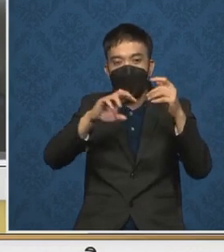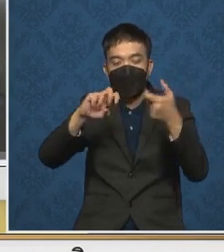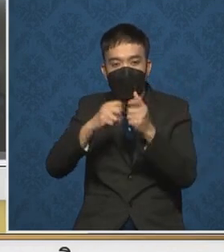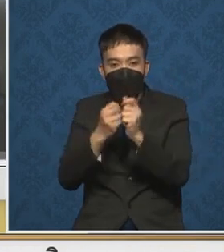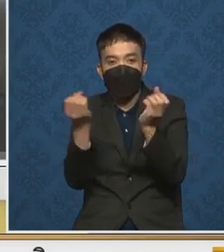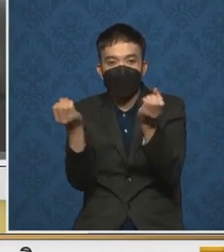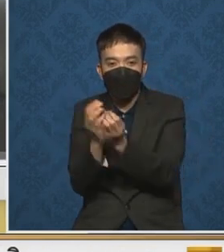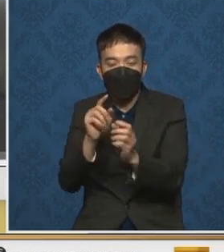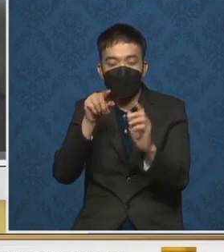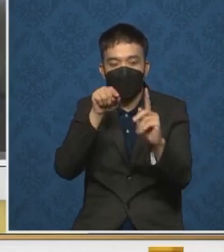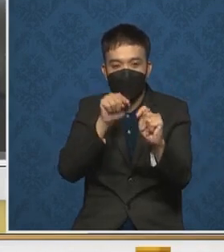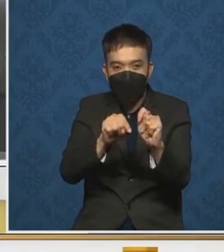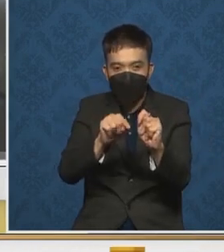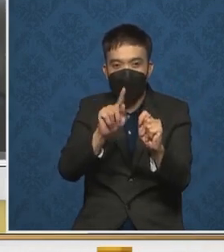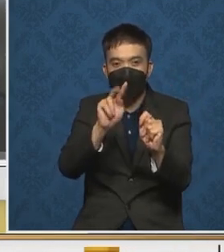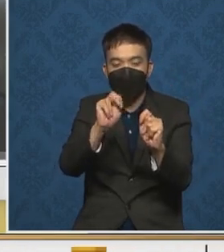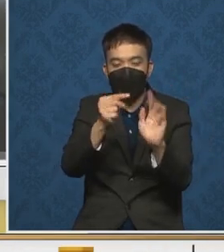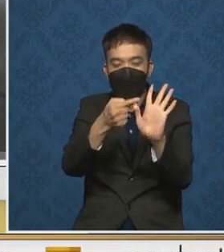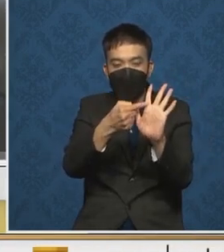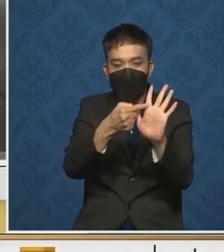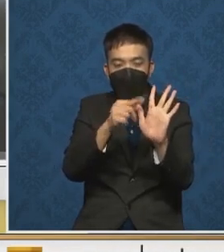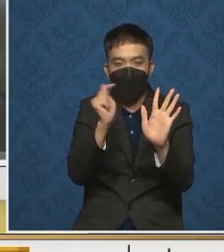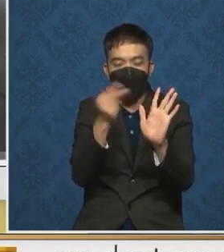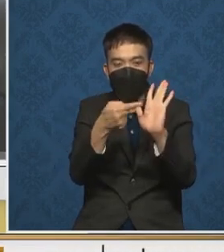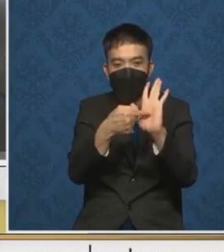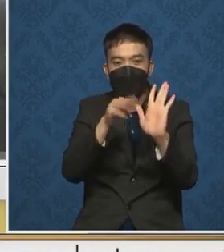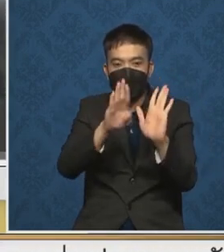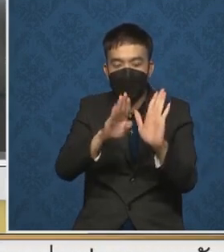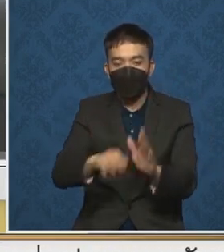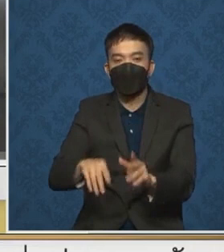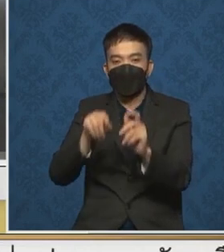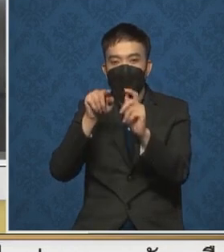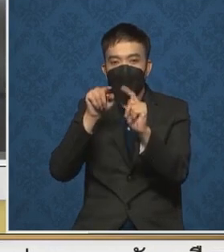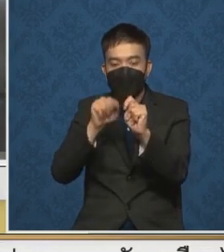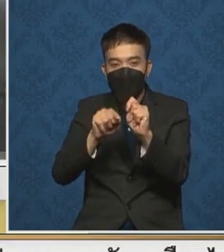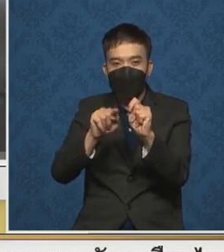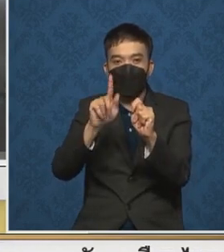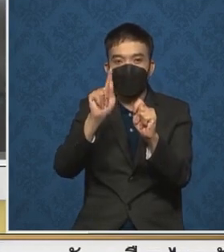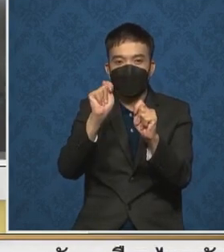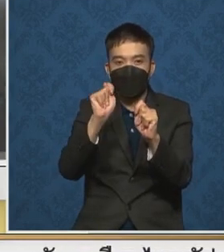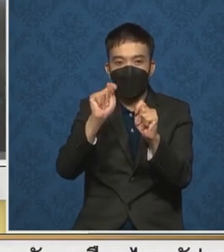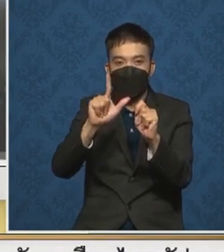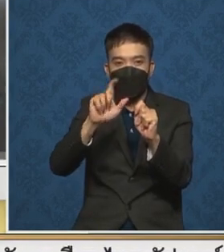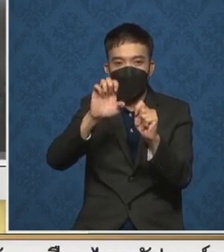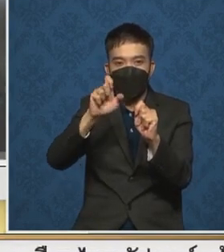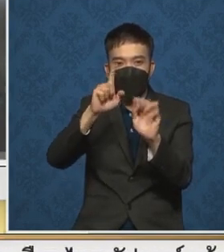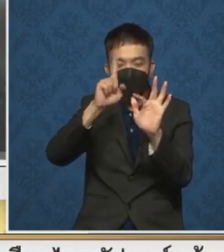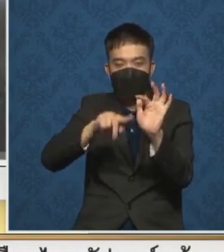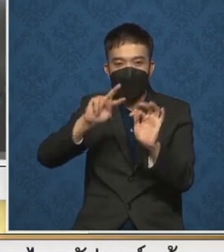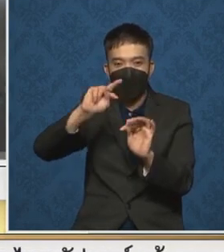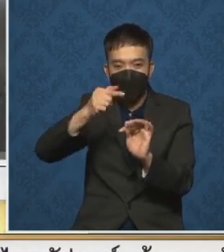คือตำบนนาทับ ตำบนสะกรม และตำบนตะริงชันมีเมืที่